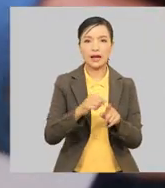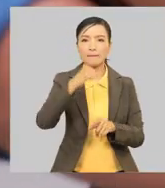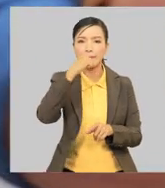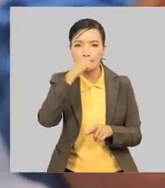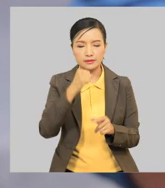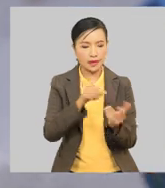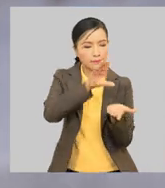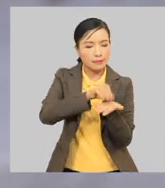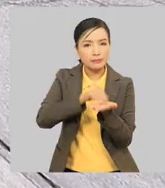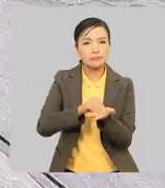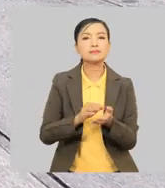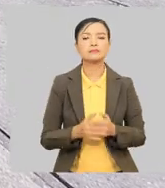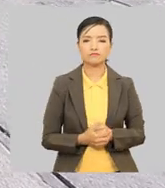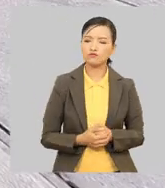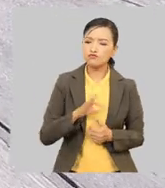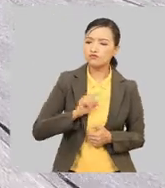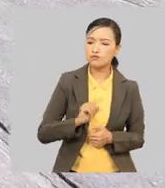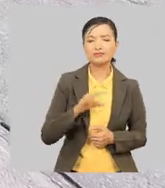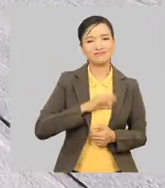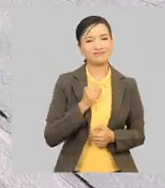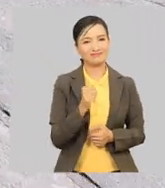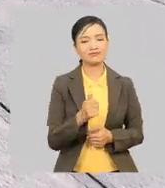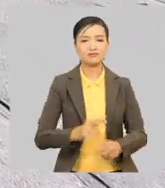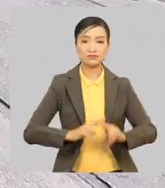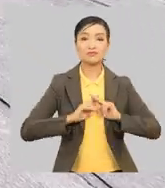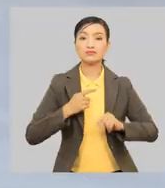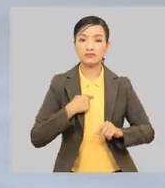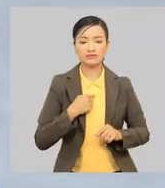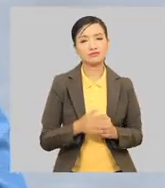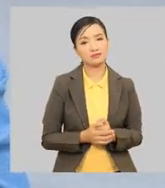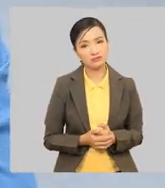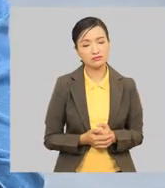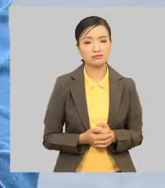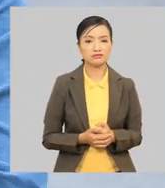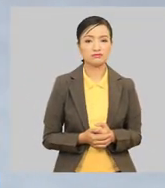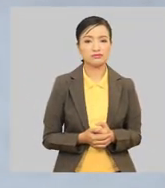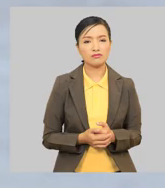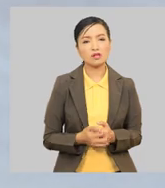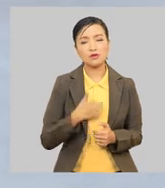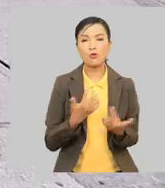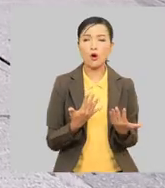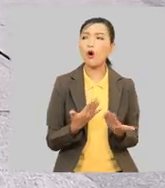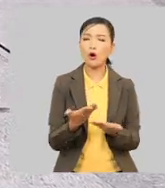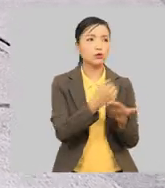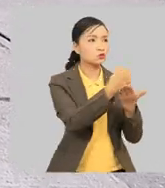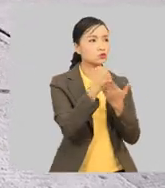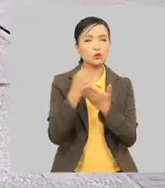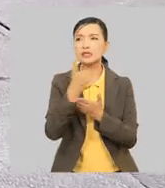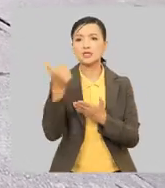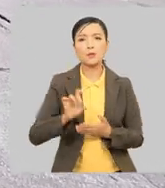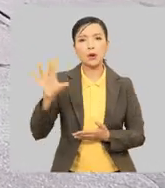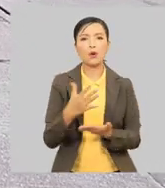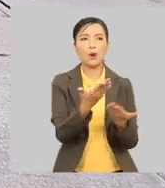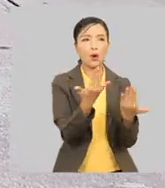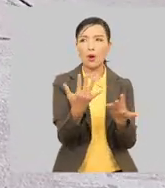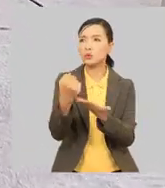างที่เวลาเราไปทำงานจิตอาสาแต่ละครั้งอะไรอย่างเงี้ย ก็รู้สึกดีรู้สึกว่าตัวเราไม่จำเป็นที่จะต้องขอความช่วยเหลือ